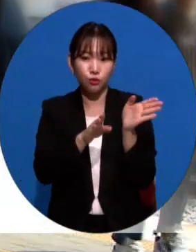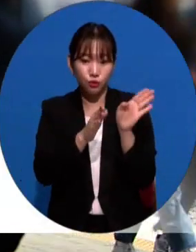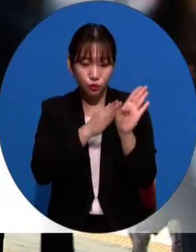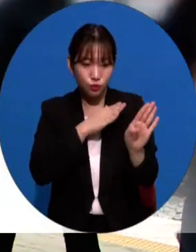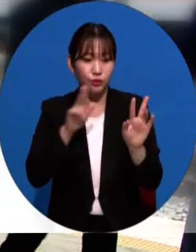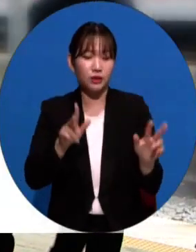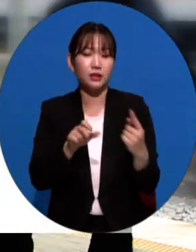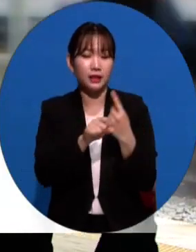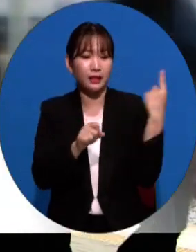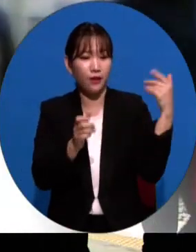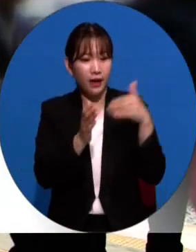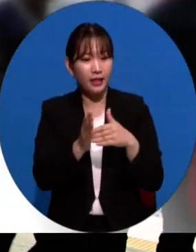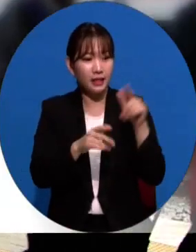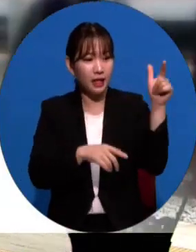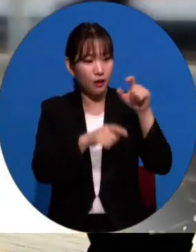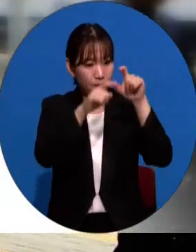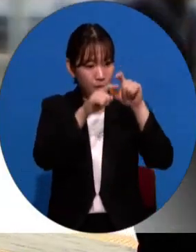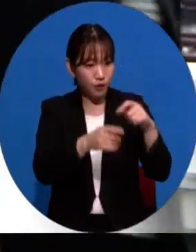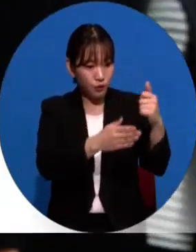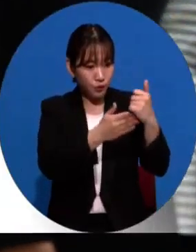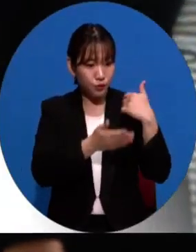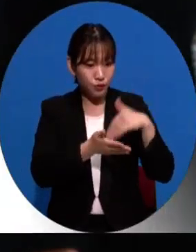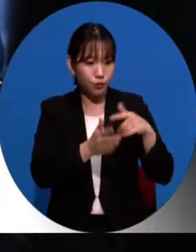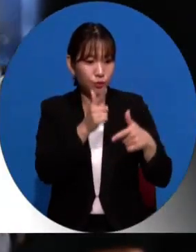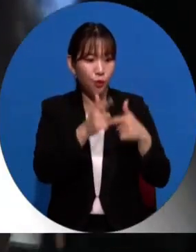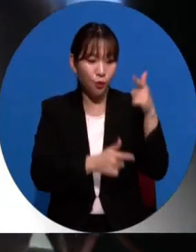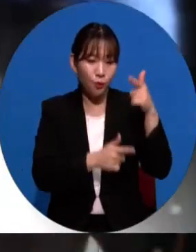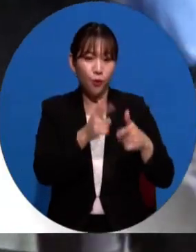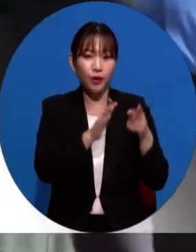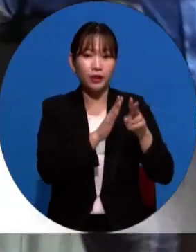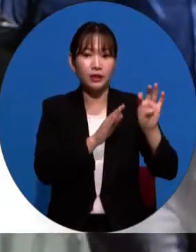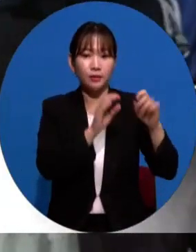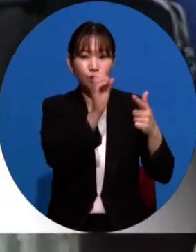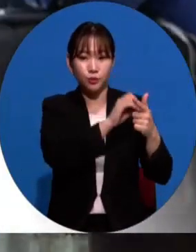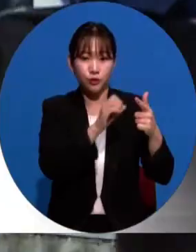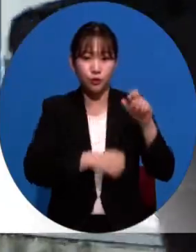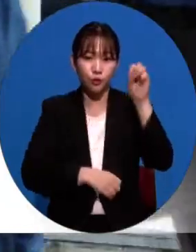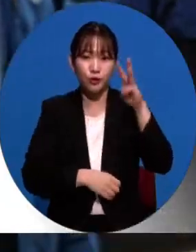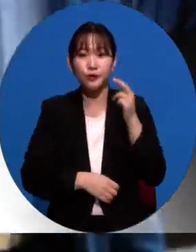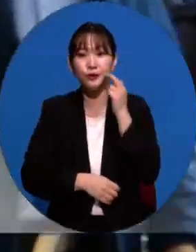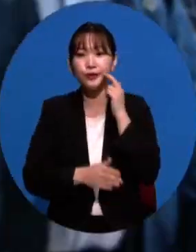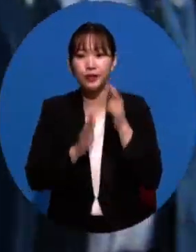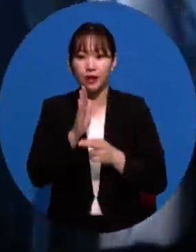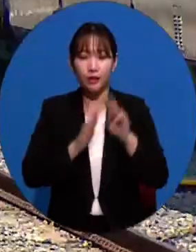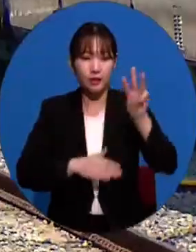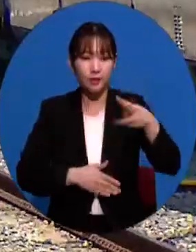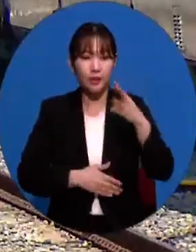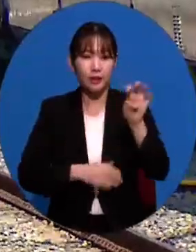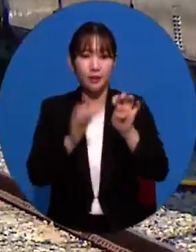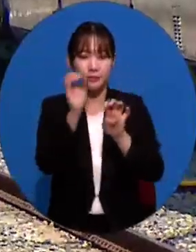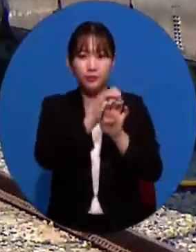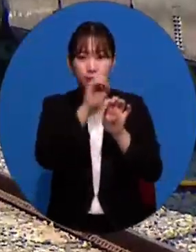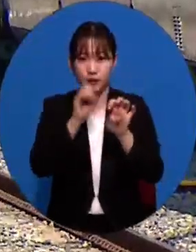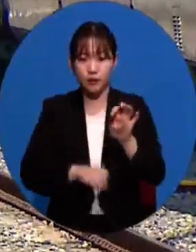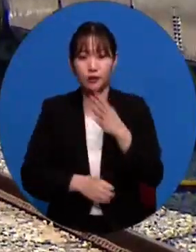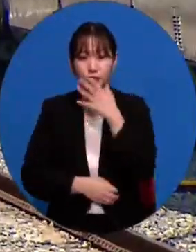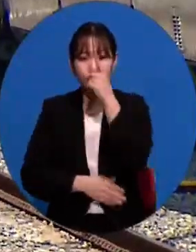지난해까지 1 평균 이온 갯수가 목포역 46% 광주 송정역 340%